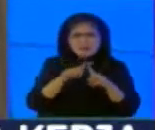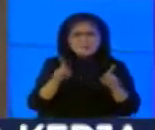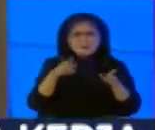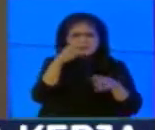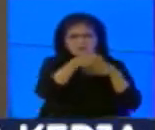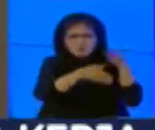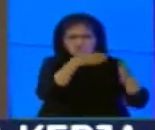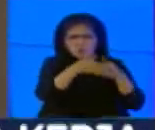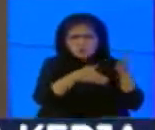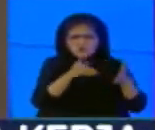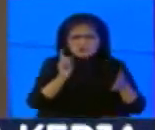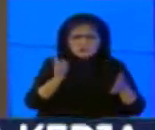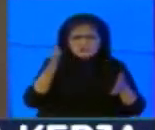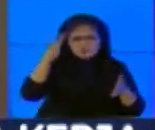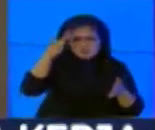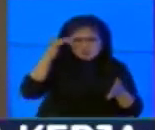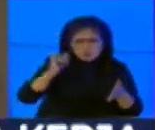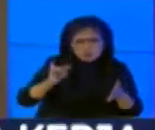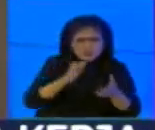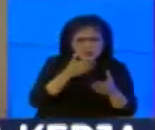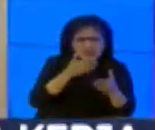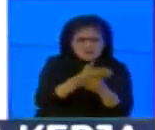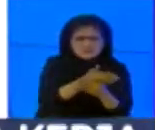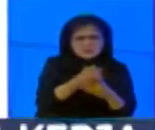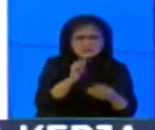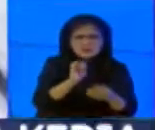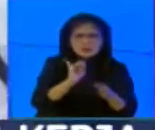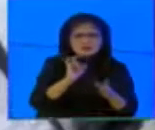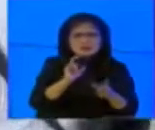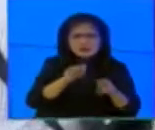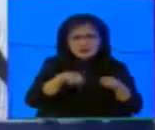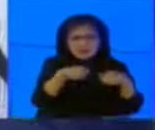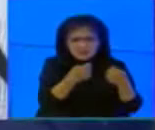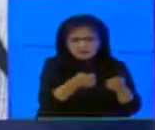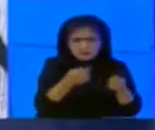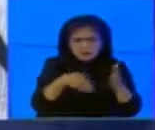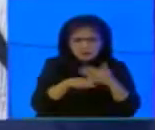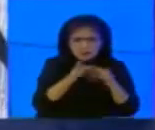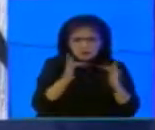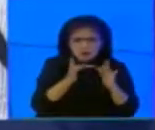kesulitan untuk mengakses website pendaftaran. Kalian kan nggak bisa